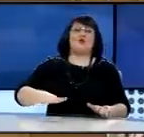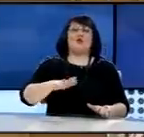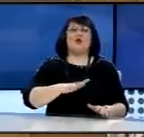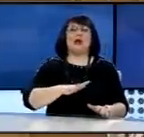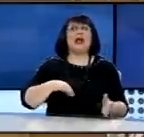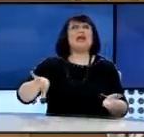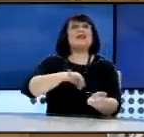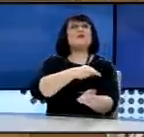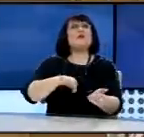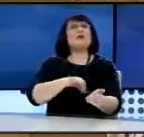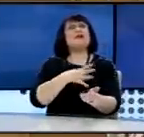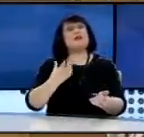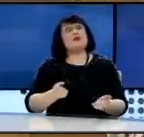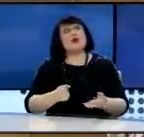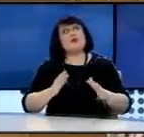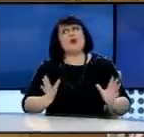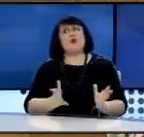διαθέσιμα διπλωματικά μέσα